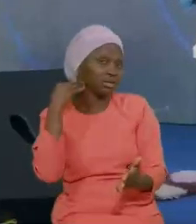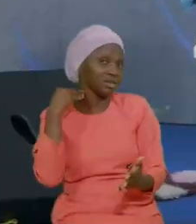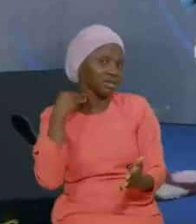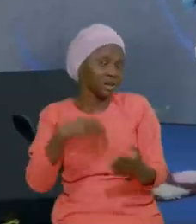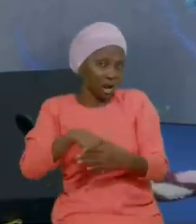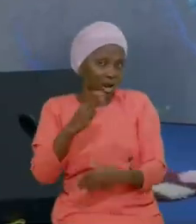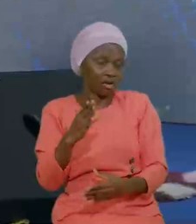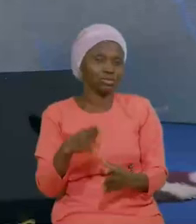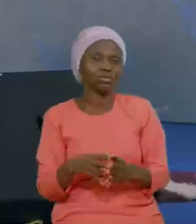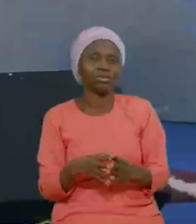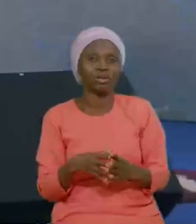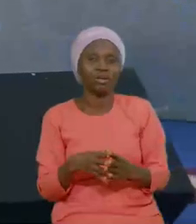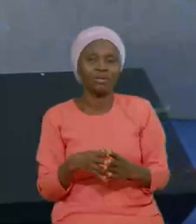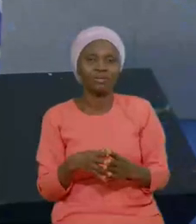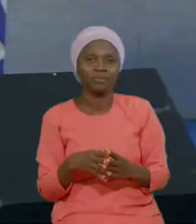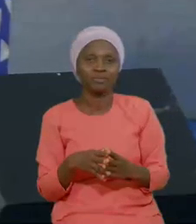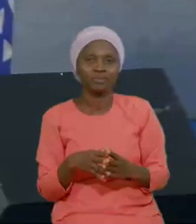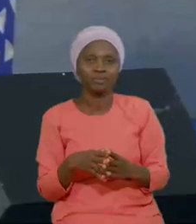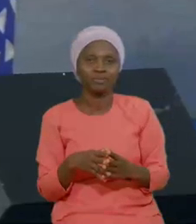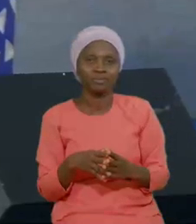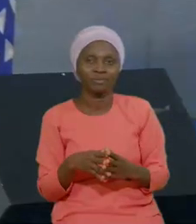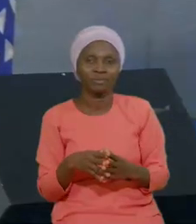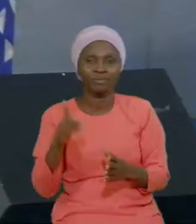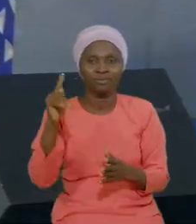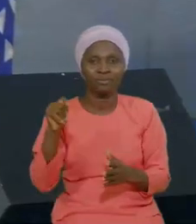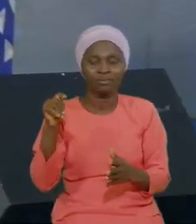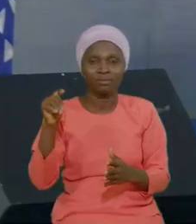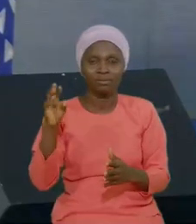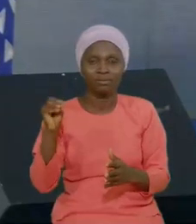La tortue qui veut avancer, la première chose qu'elle fait, elle sort son cou.